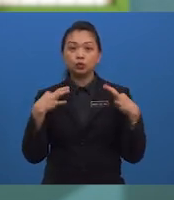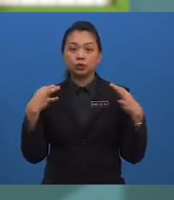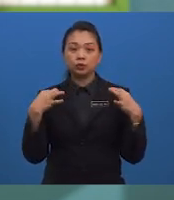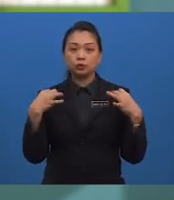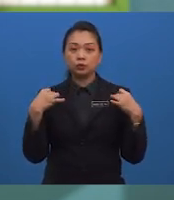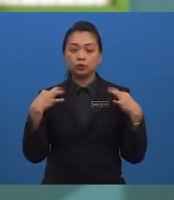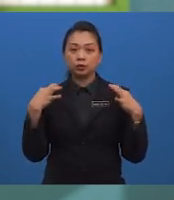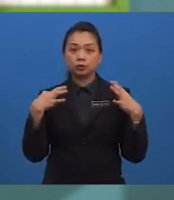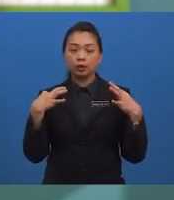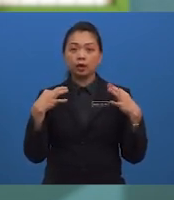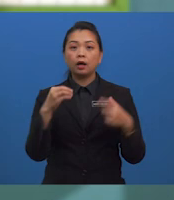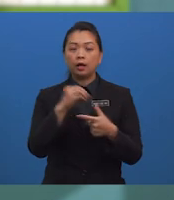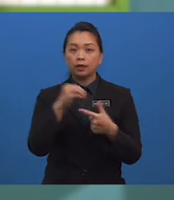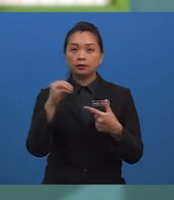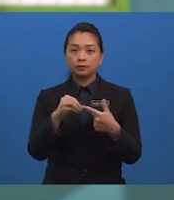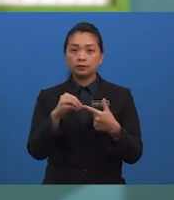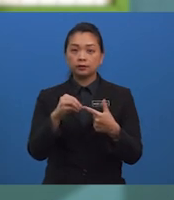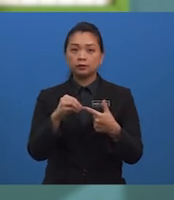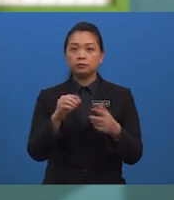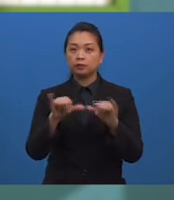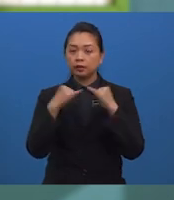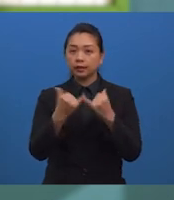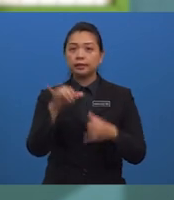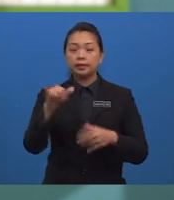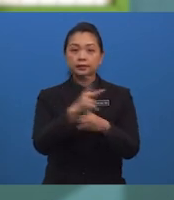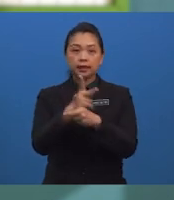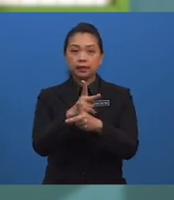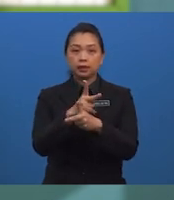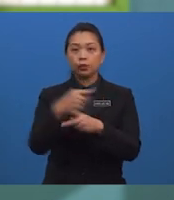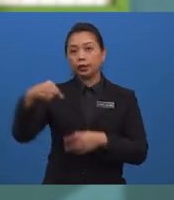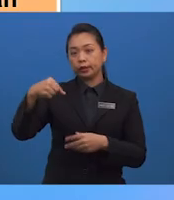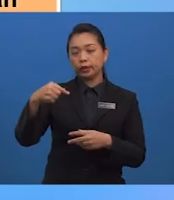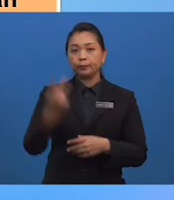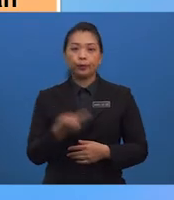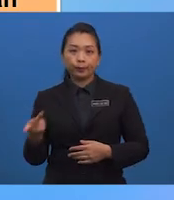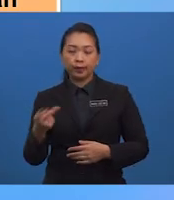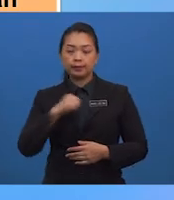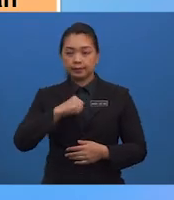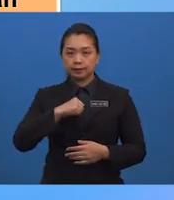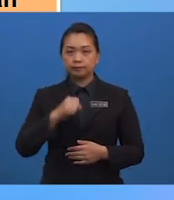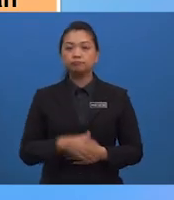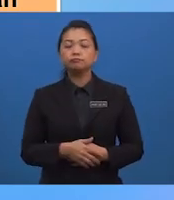kerjasama GLC yang berlumba-lumba menjaga kualiti produk masing-masing.